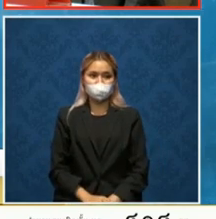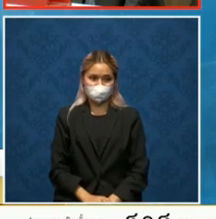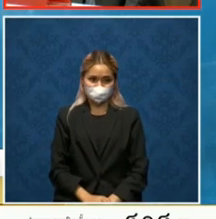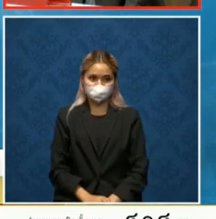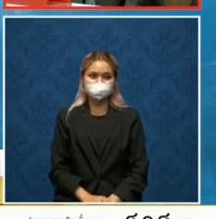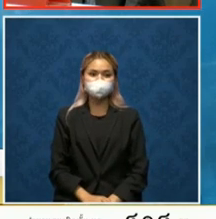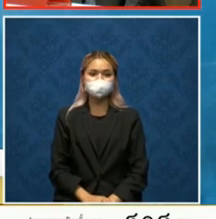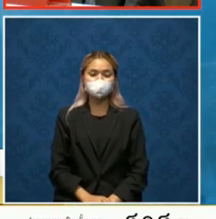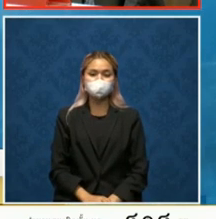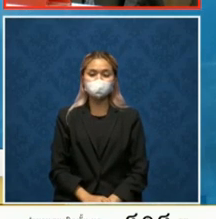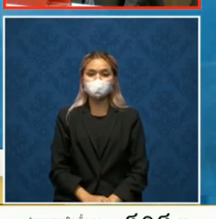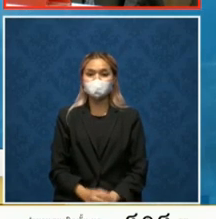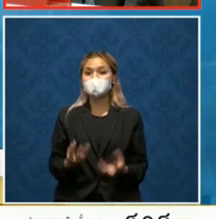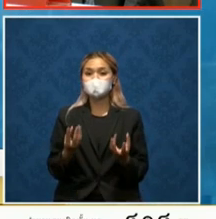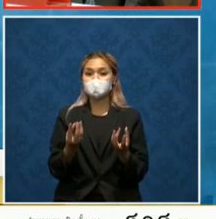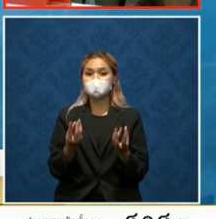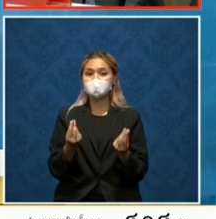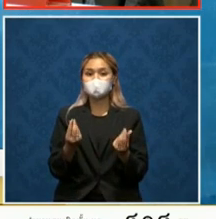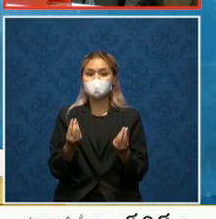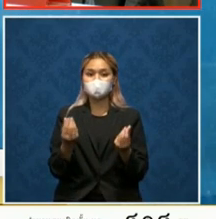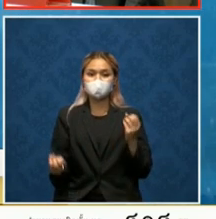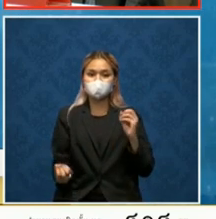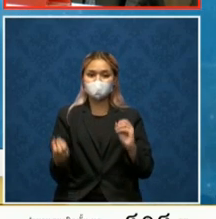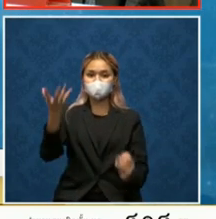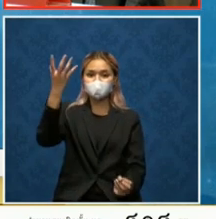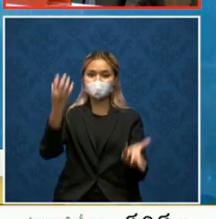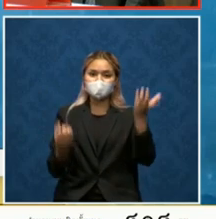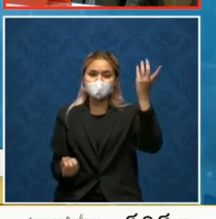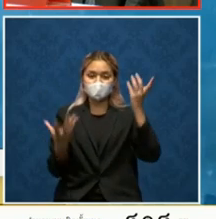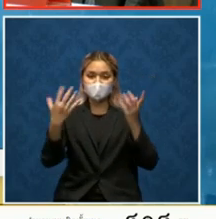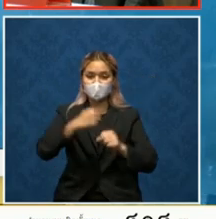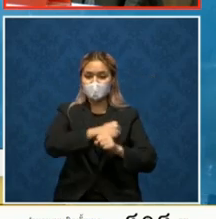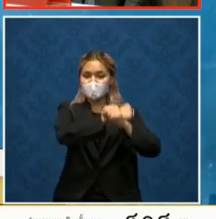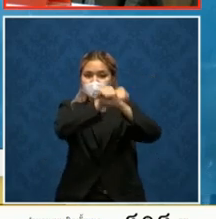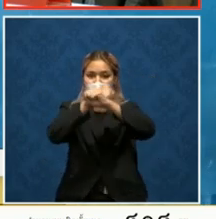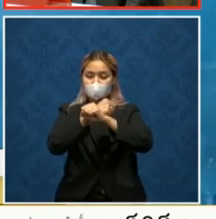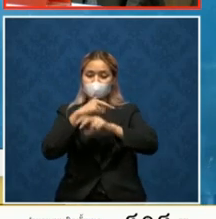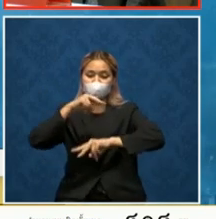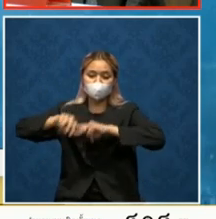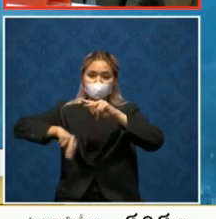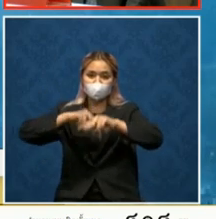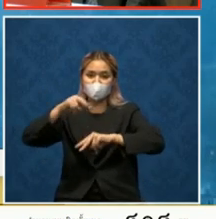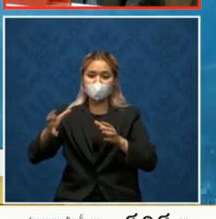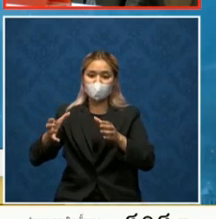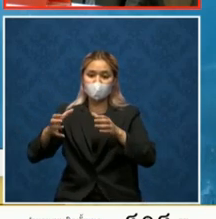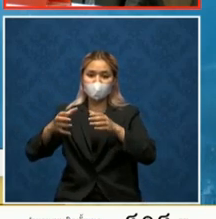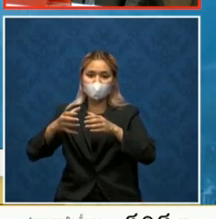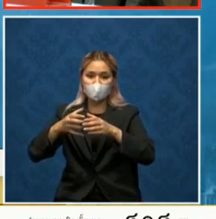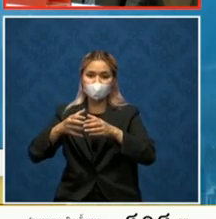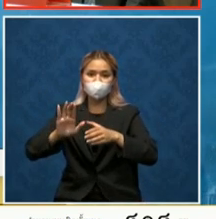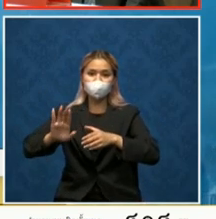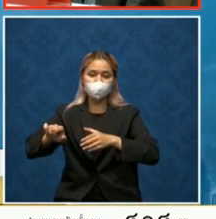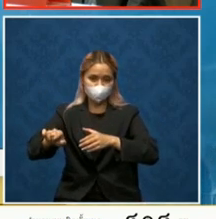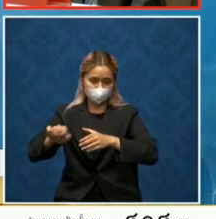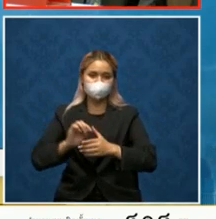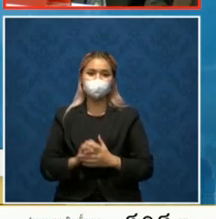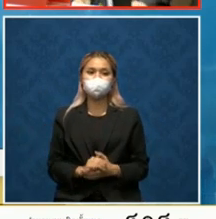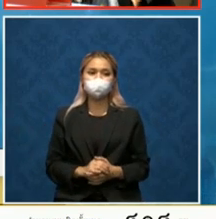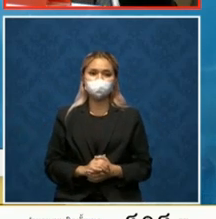ยังอยู่ในการครอบครองของกลุ่มทุนเหล่านั้นอยู่